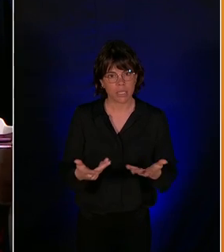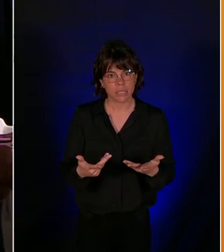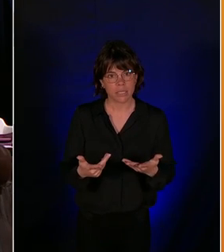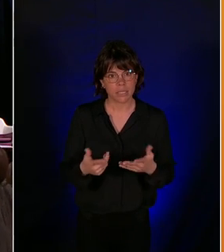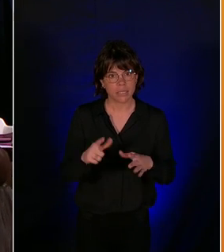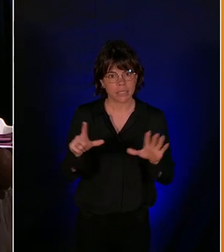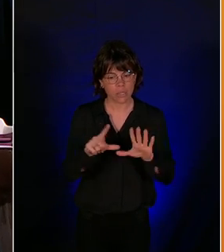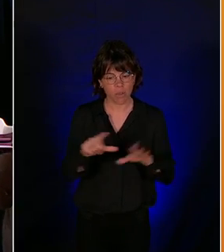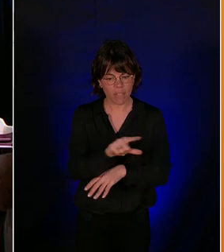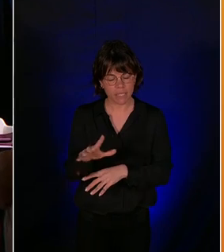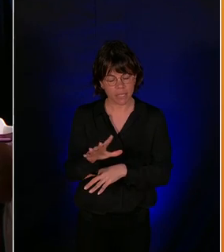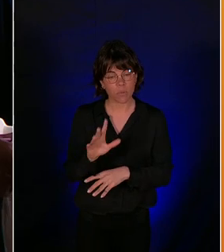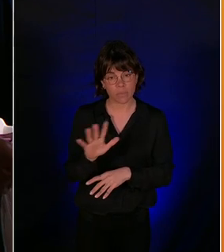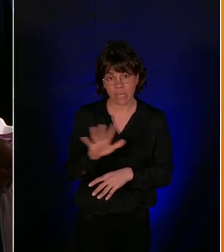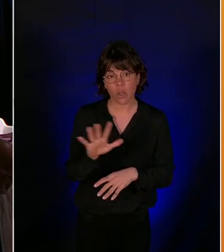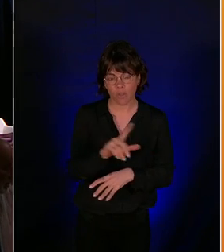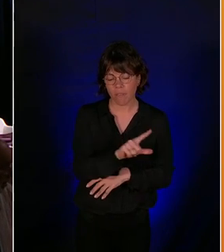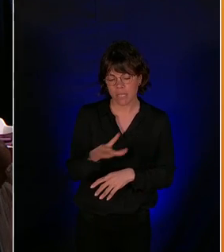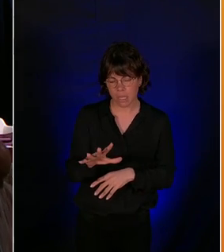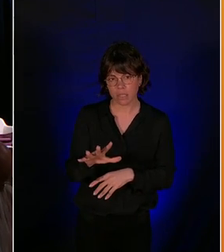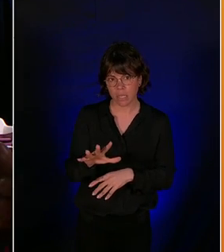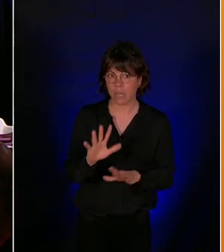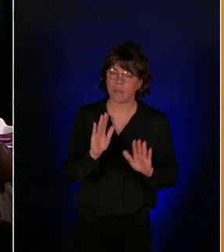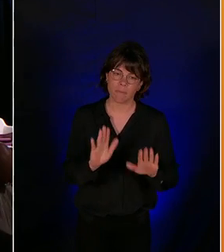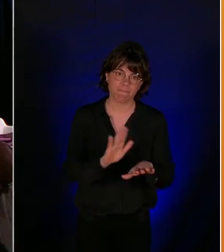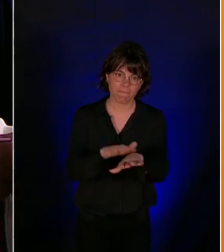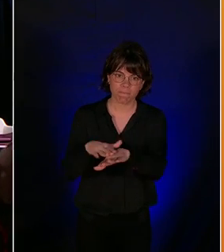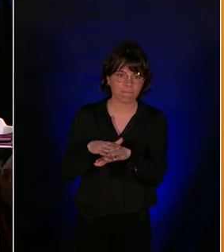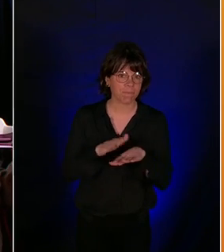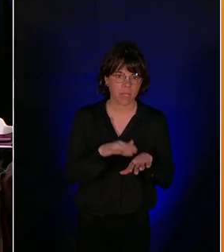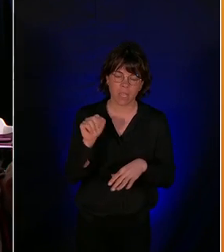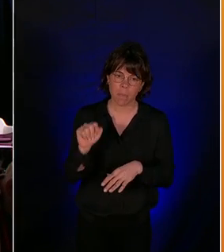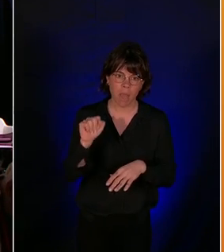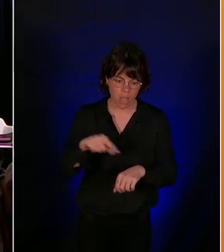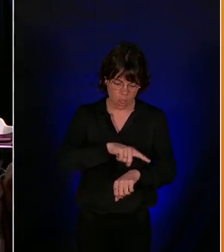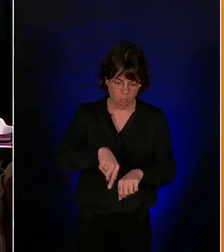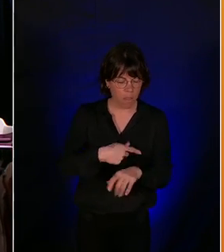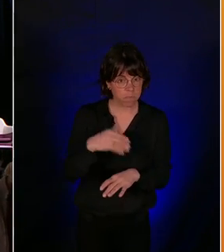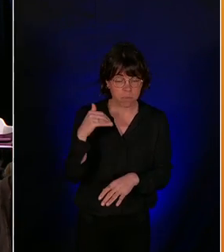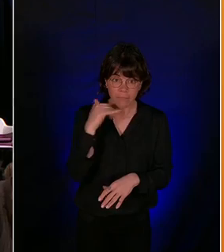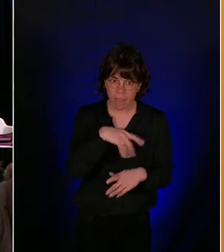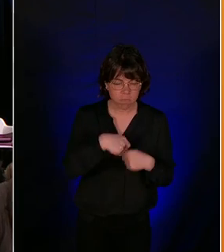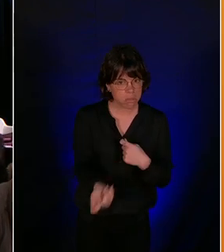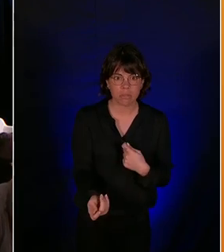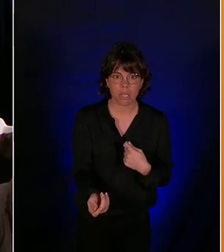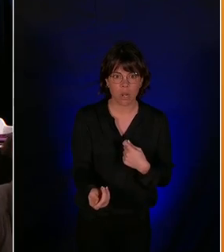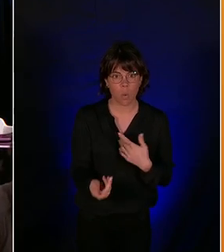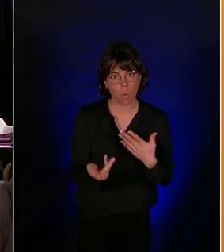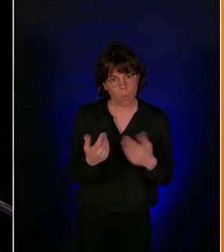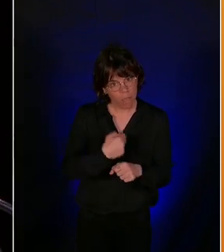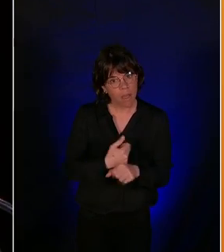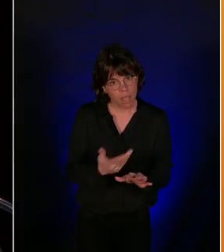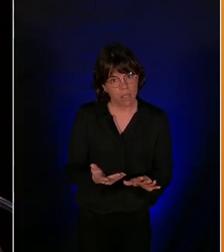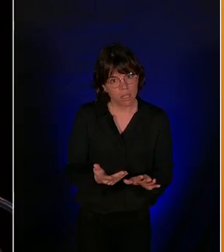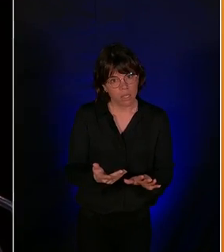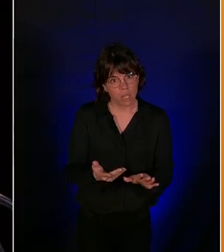7h25 il est 17h25 il faut vraiment mes camarades parce que vu comment le temps passe vite et que il reste encore du travail euh